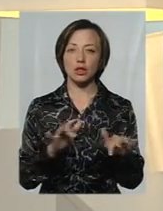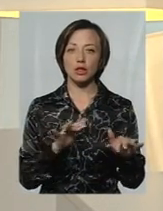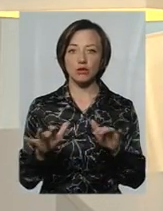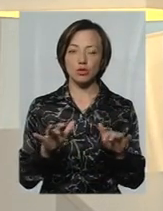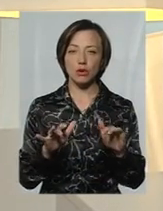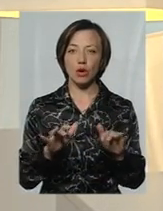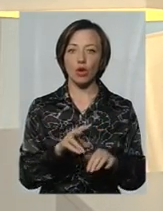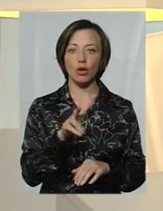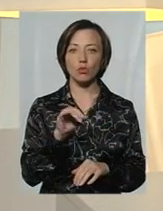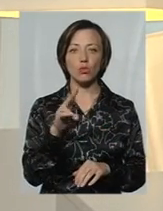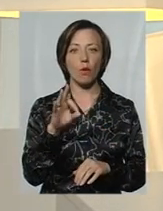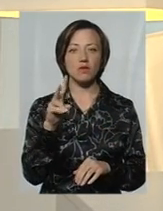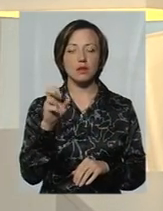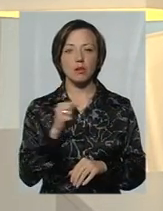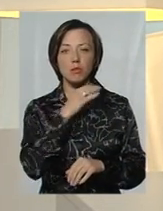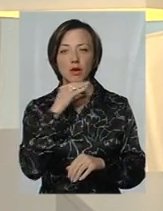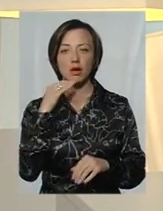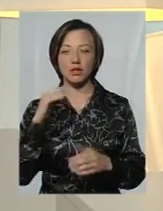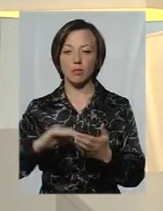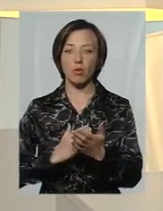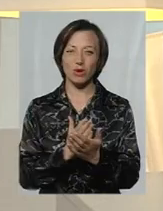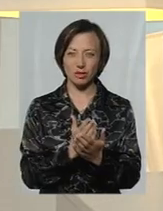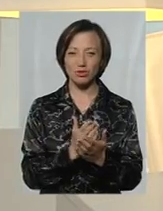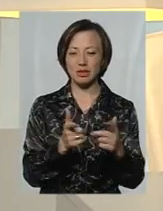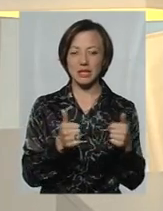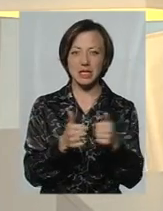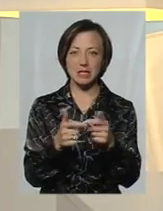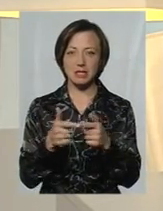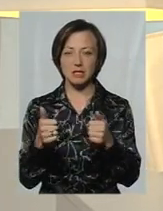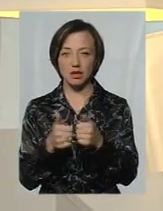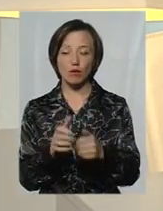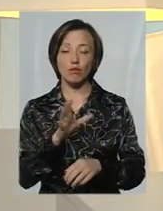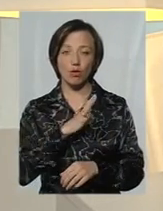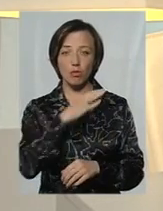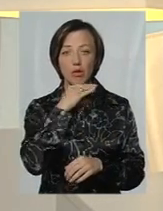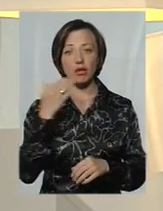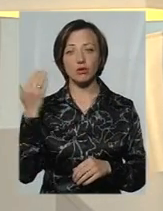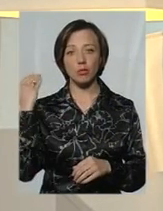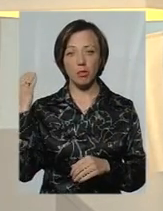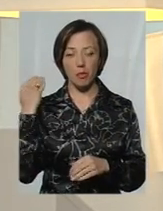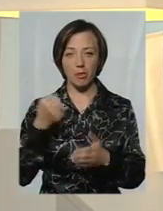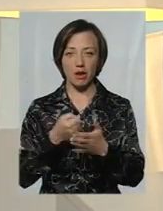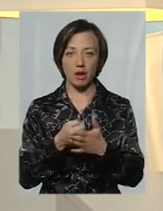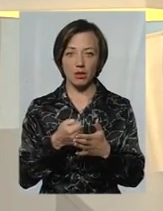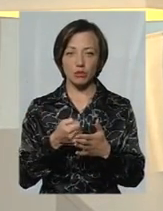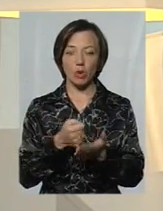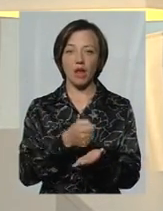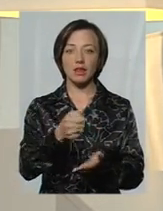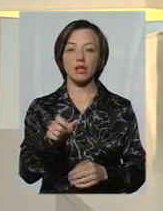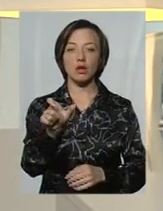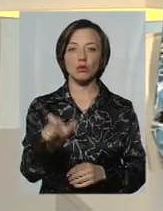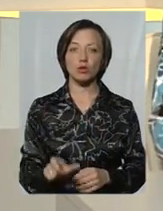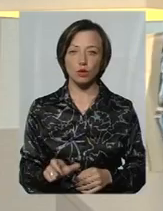омбудсмана Валерії Лутковської чимало у різних політичних сил. Власне, як немало їх було і до попередньої кандидатури